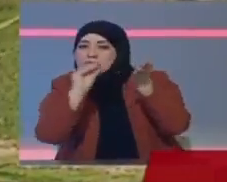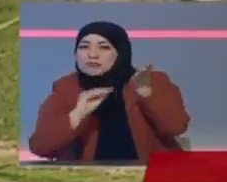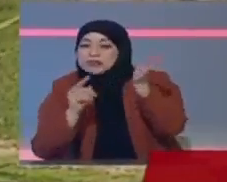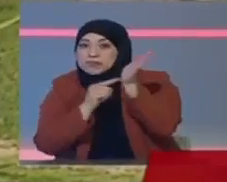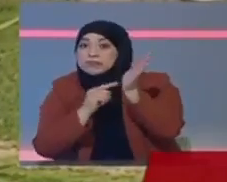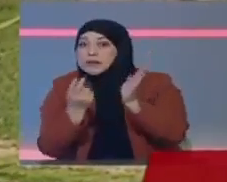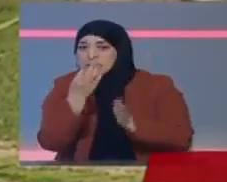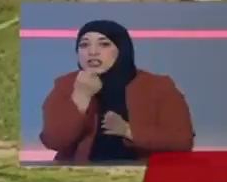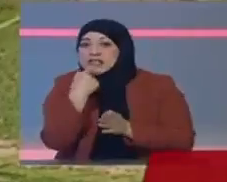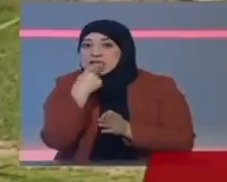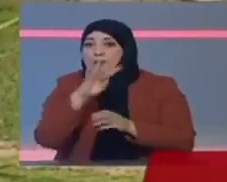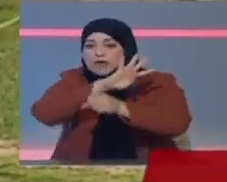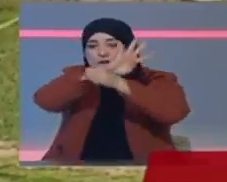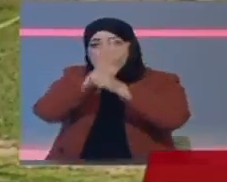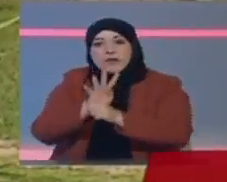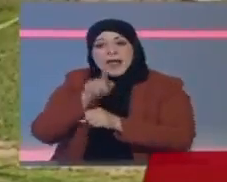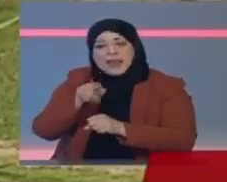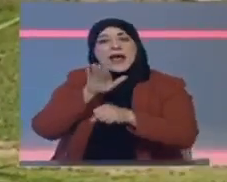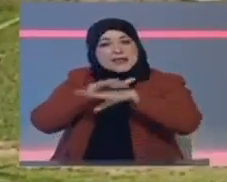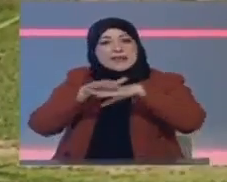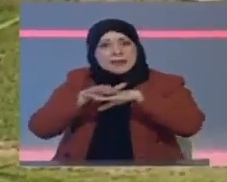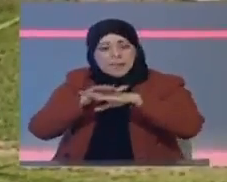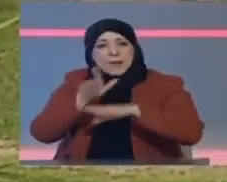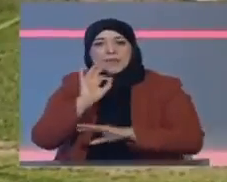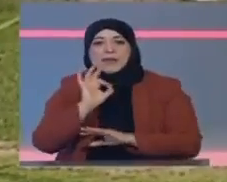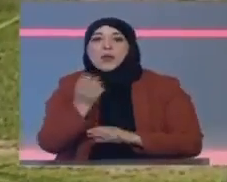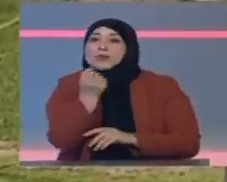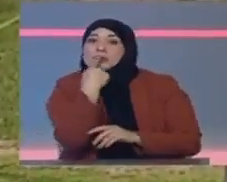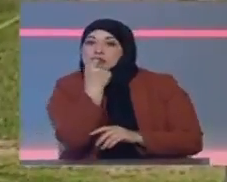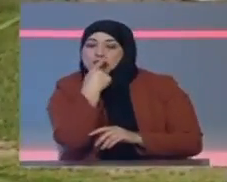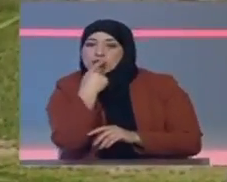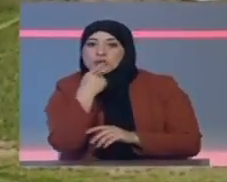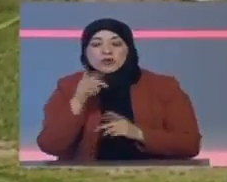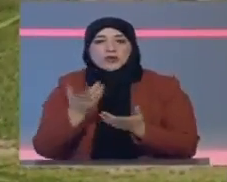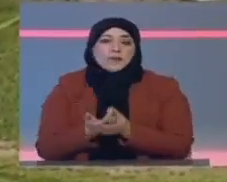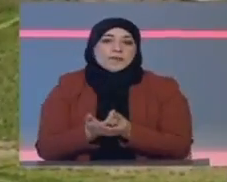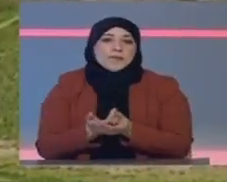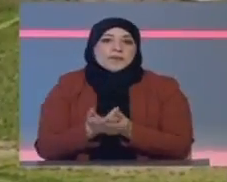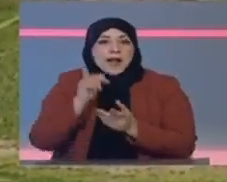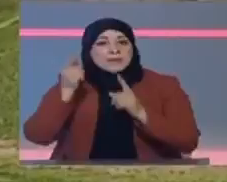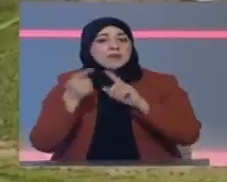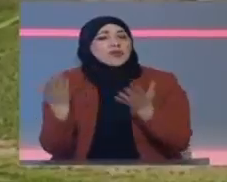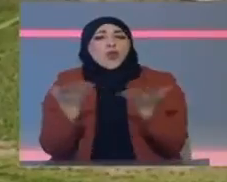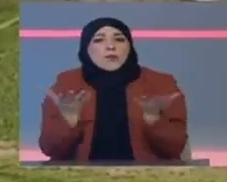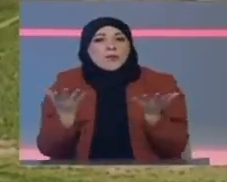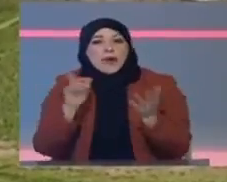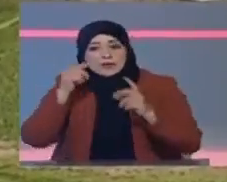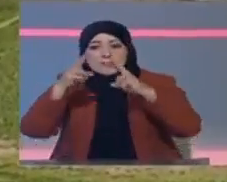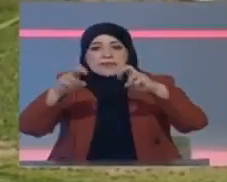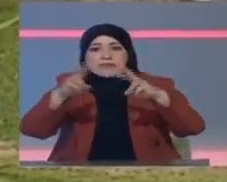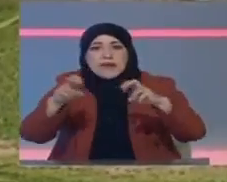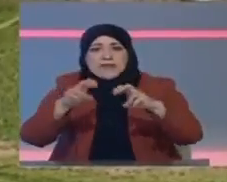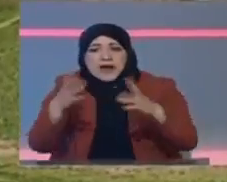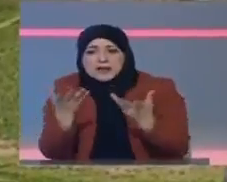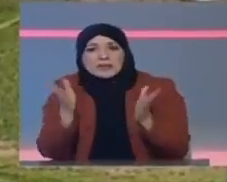يستعملوها في الكويت و هذيك عليه شوط اول استعمال المتاحه يكون اه في اطار ابحاث سيدي